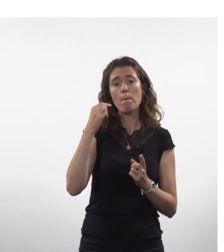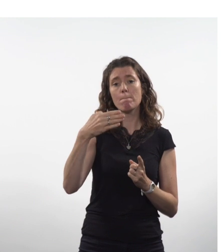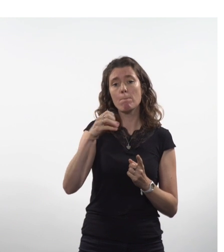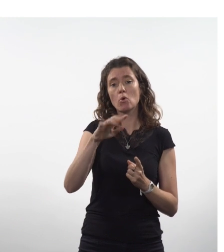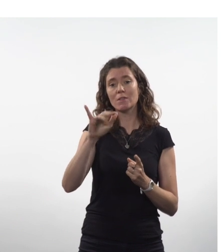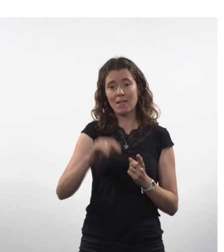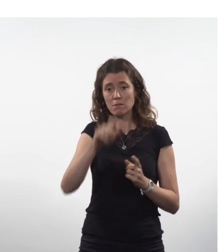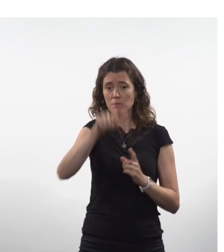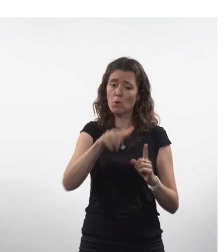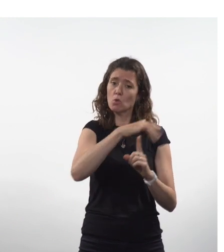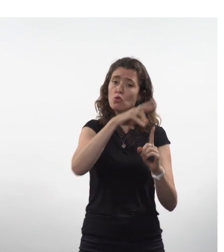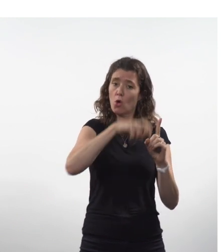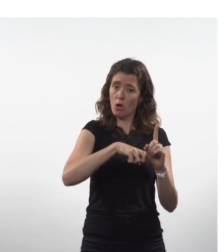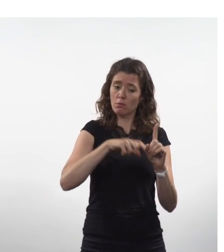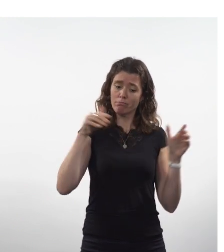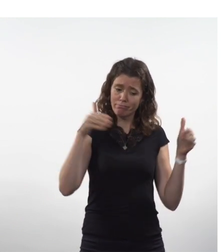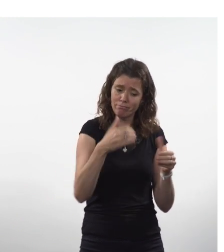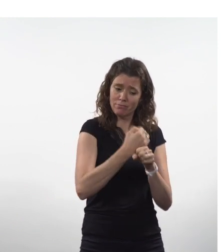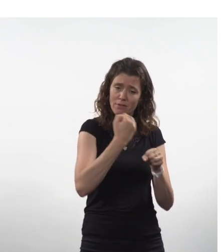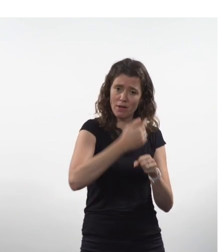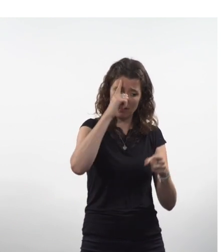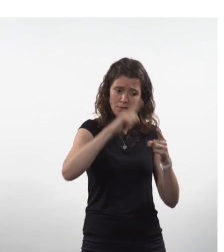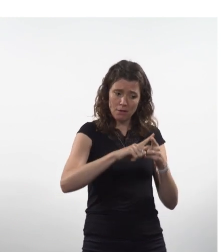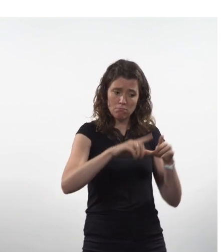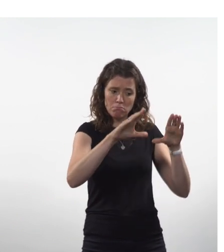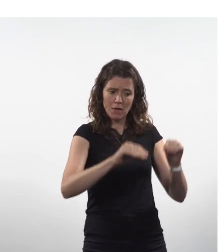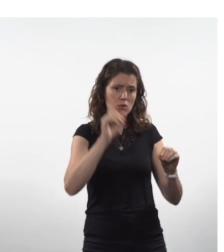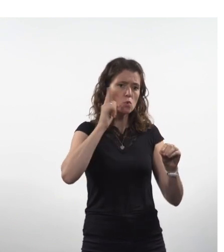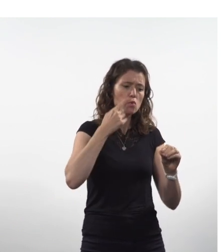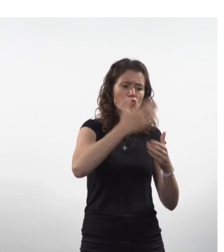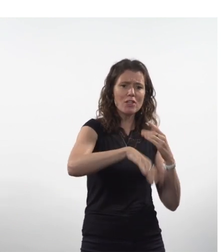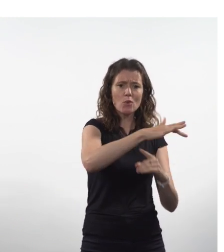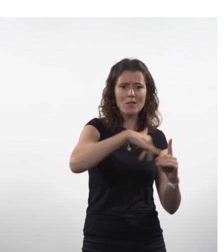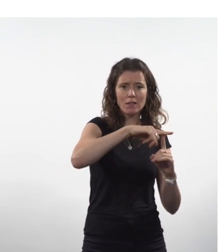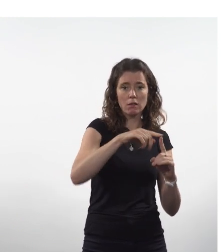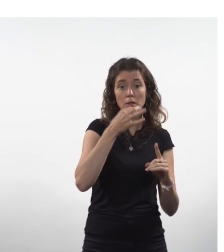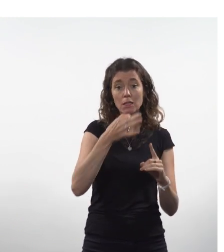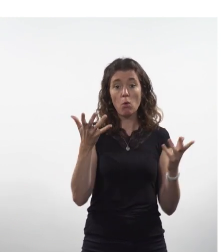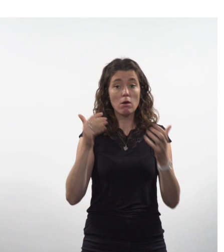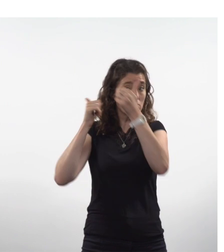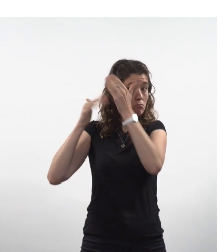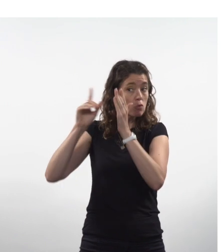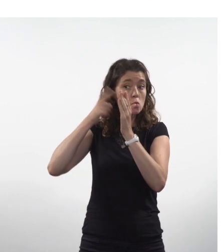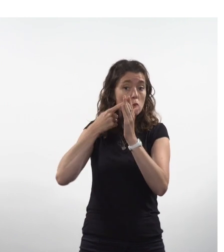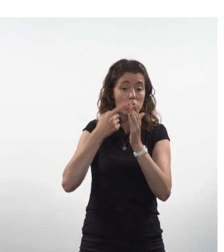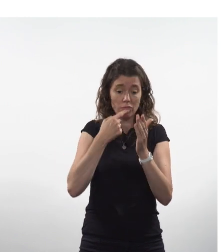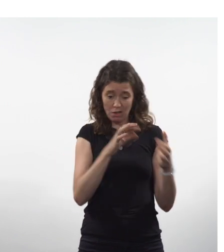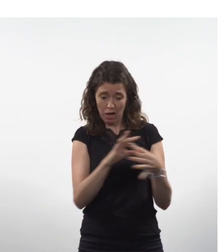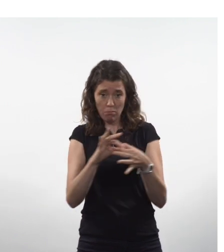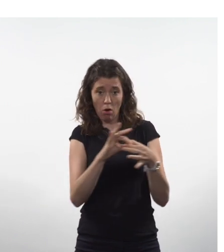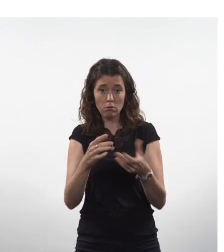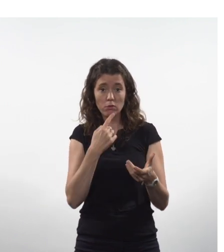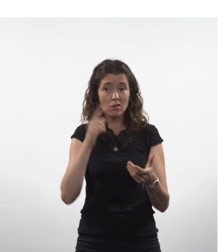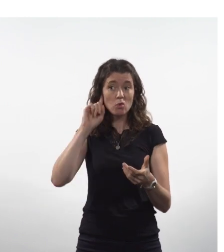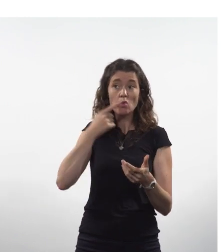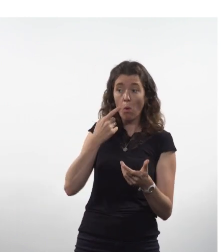sociologue qui a beaucoup travaillé sur la question de la surdité, de la place des sourds dans la société, et qui dit la surdité est un rapport, en disant que la surdité en elle-même, ça veut rien dire, c'est-à-dire